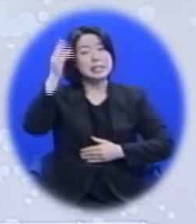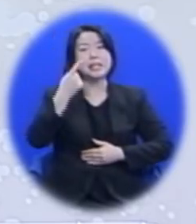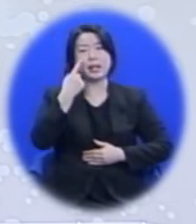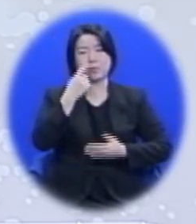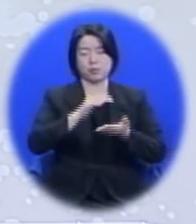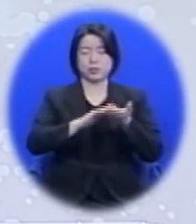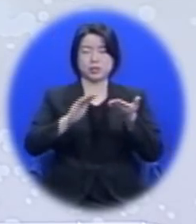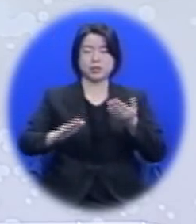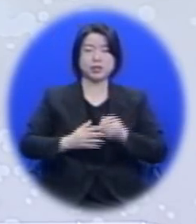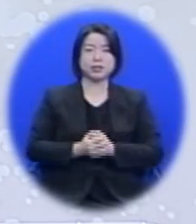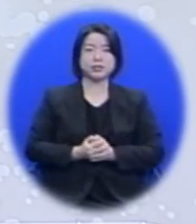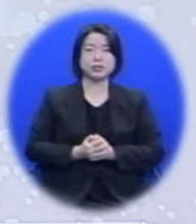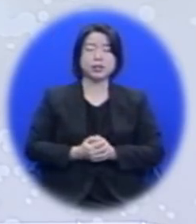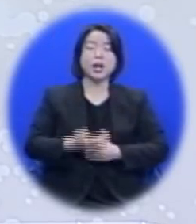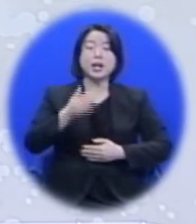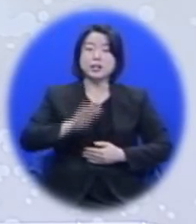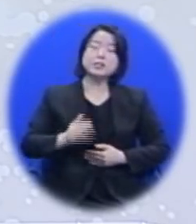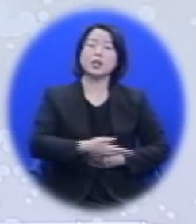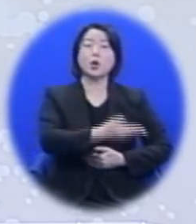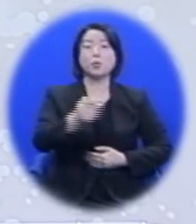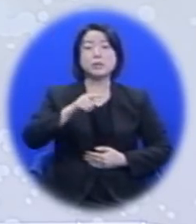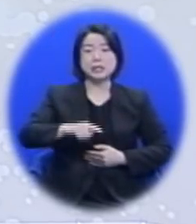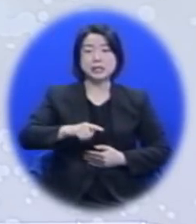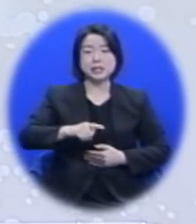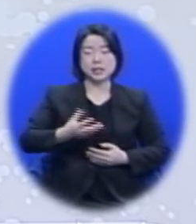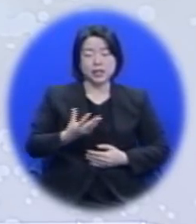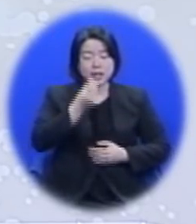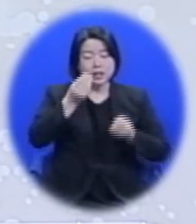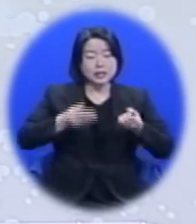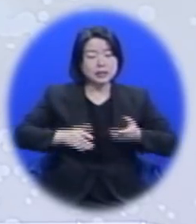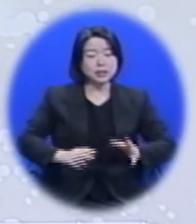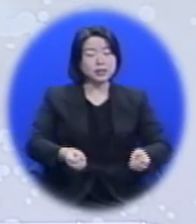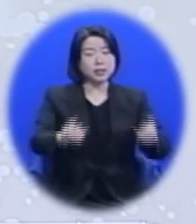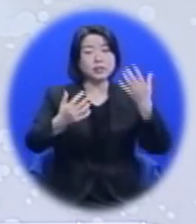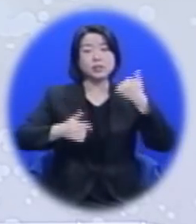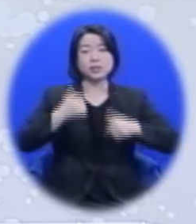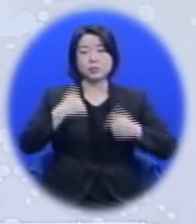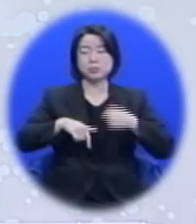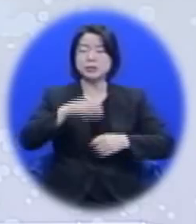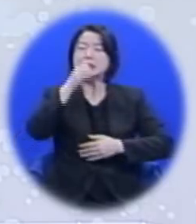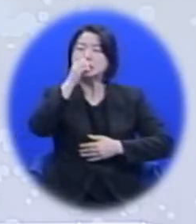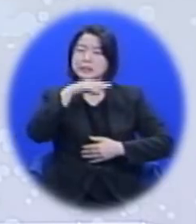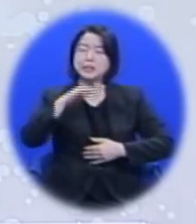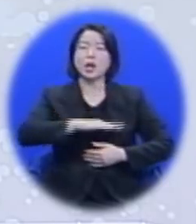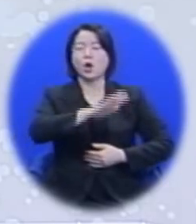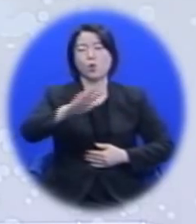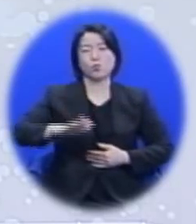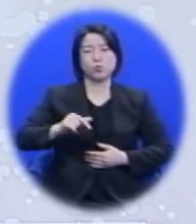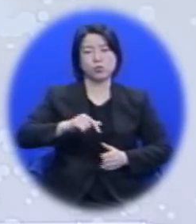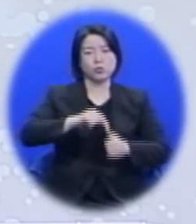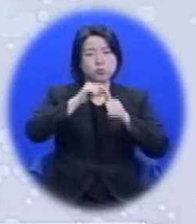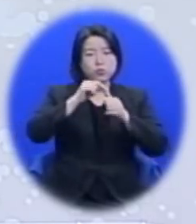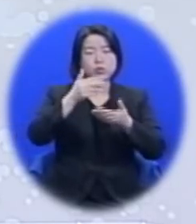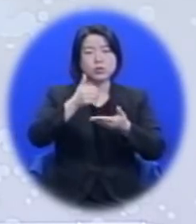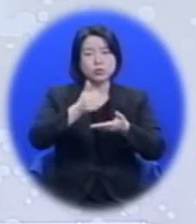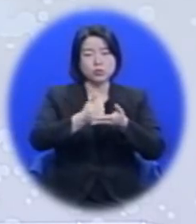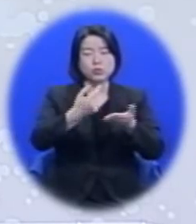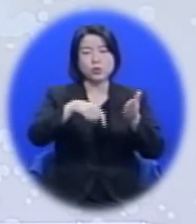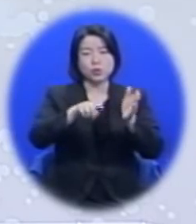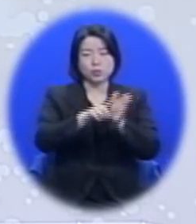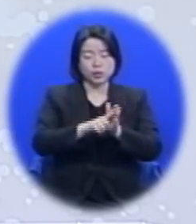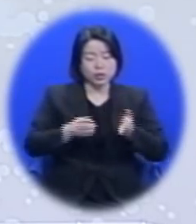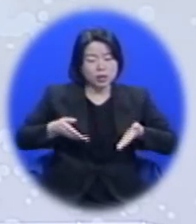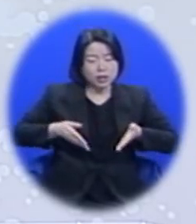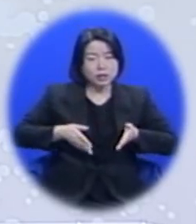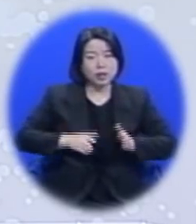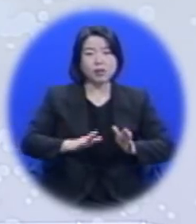해봅니다. 그런데 여러분, 이 성탄절의 기쁨은 단순히 우리를 주에서 구원하신 구주가 태어나신 기쁨만은